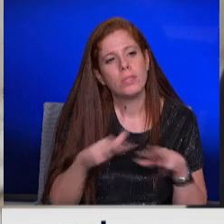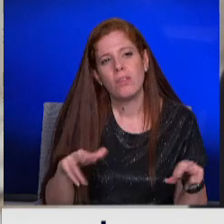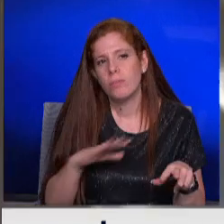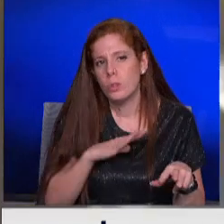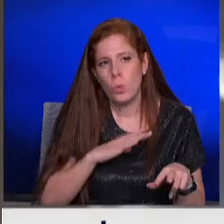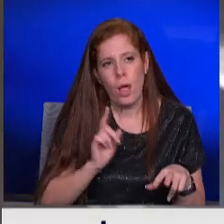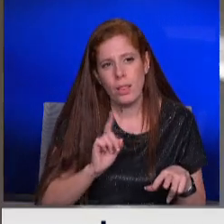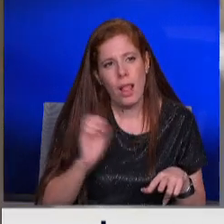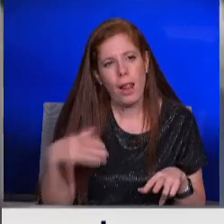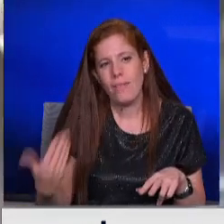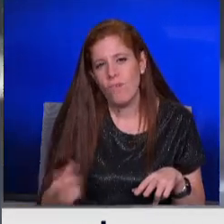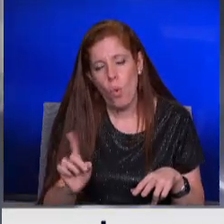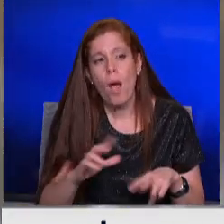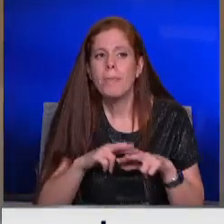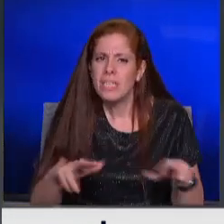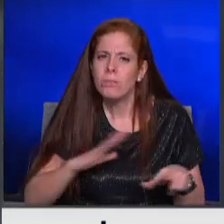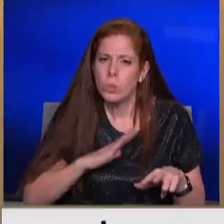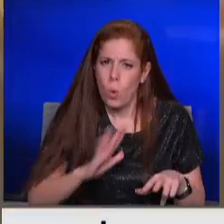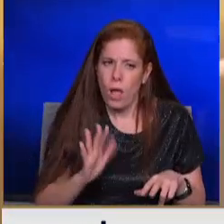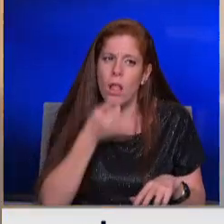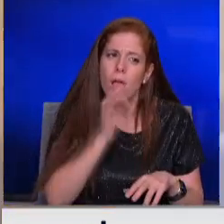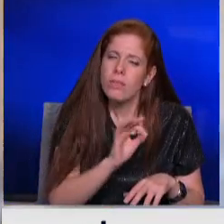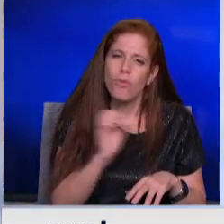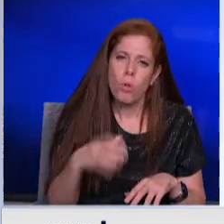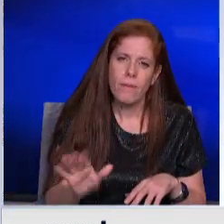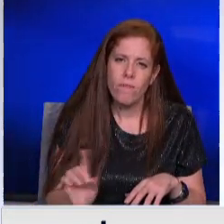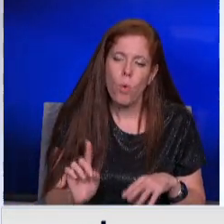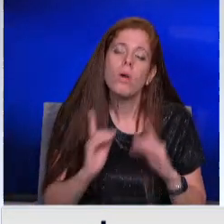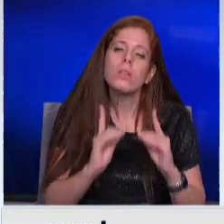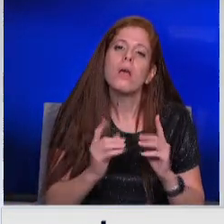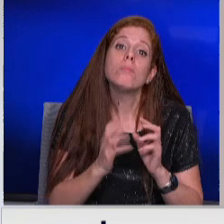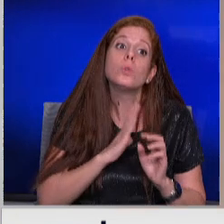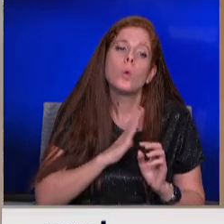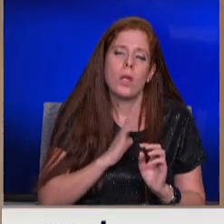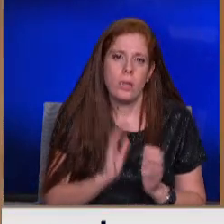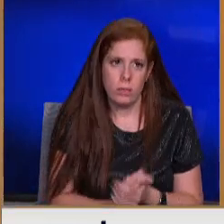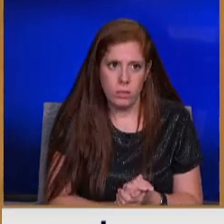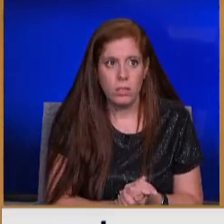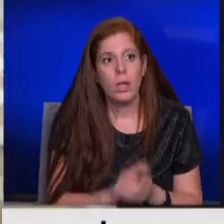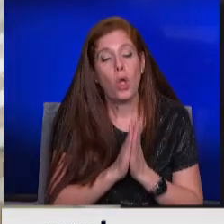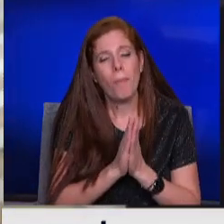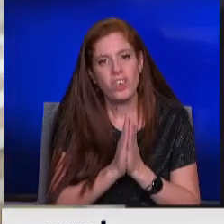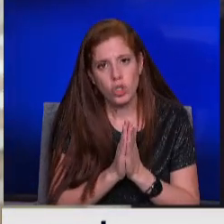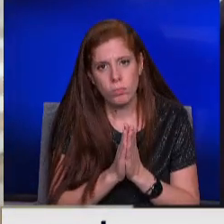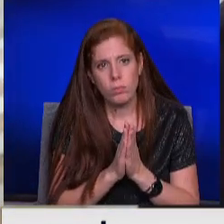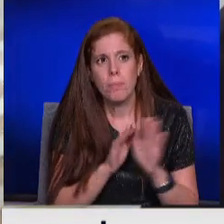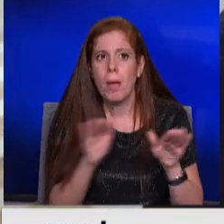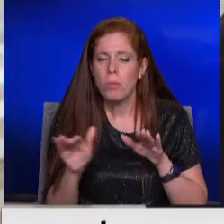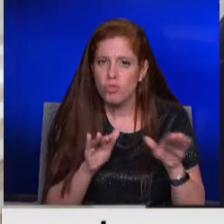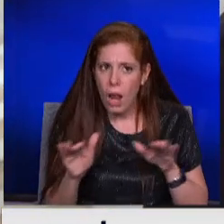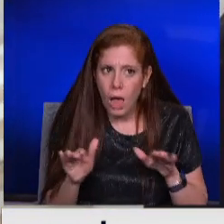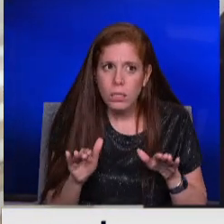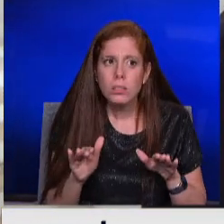כרגע מסוכן. עדיף יותר שלא תבוא, הדרכים מאוד מסוכנות, אז הוא חשש לאמא. אנחנו מבקשים מהממשלה שתגביר את